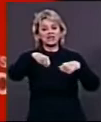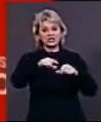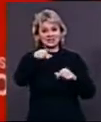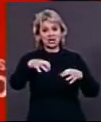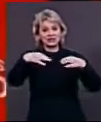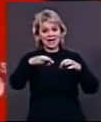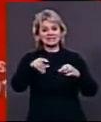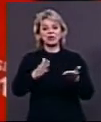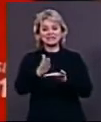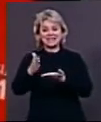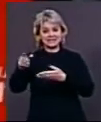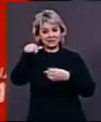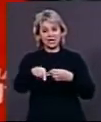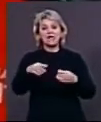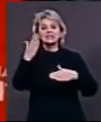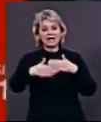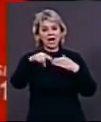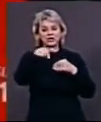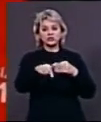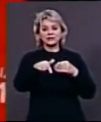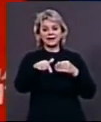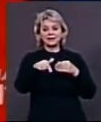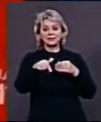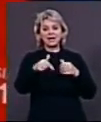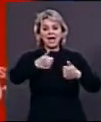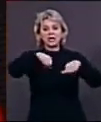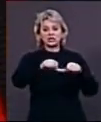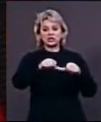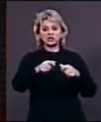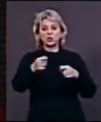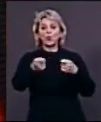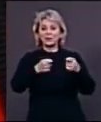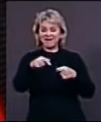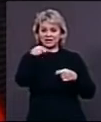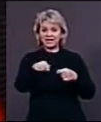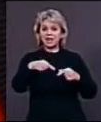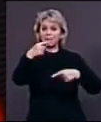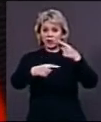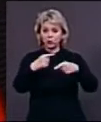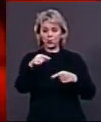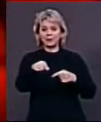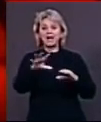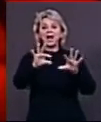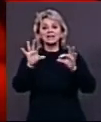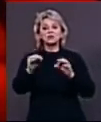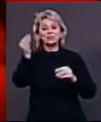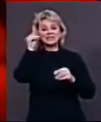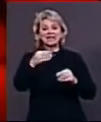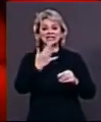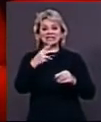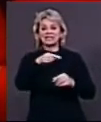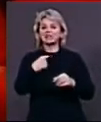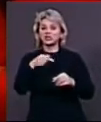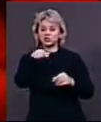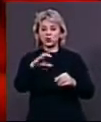организации транспортной логистики, заканчивая организацией управления потоками. Отбирали их по знанию иностранных